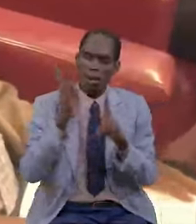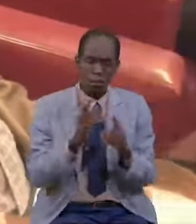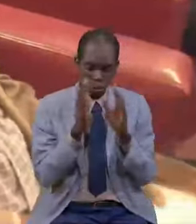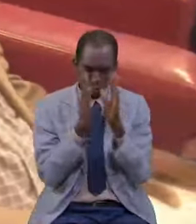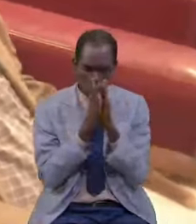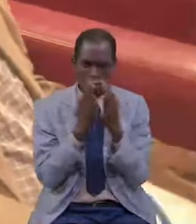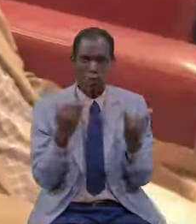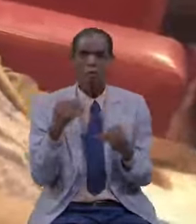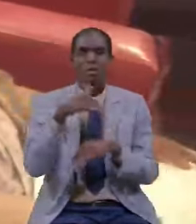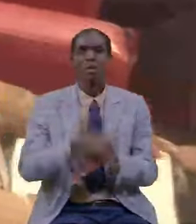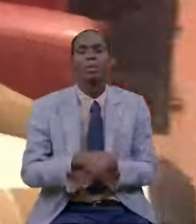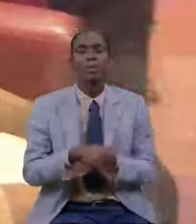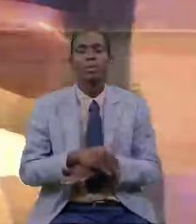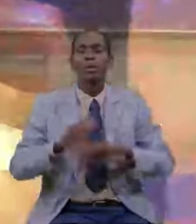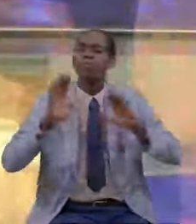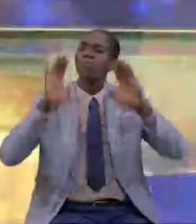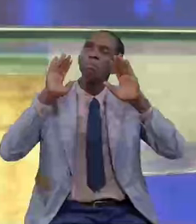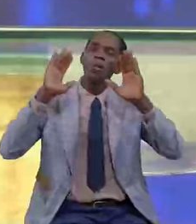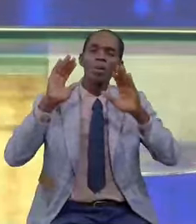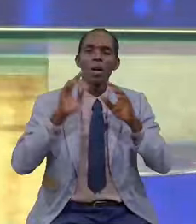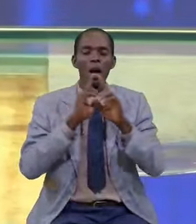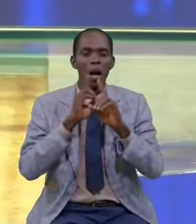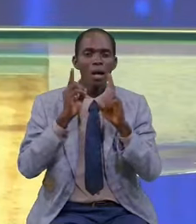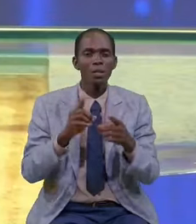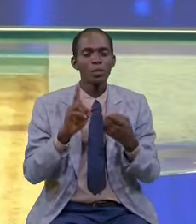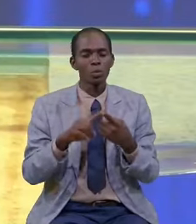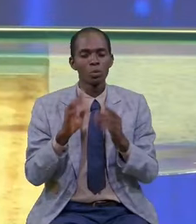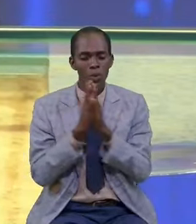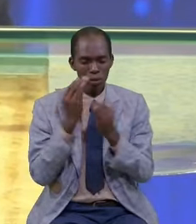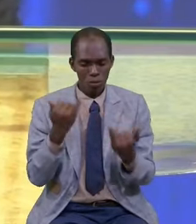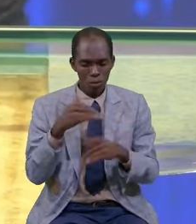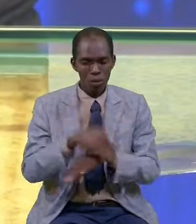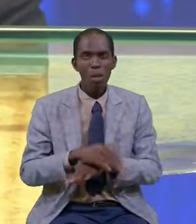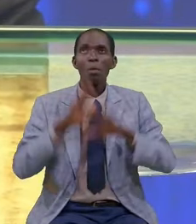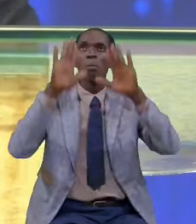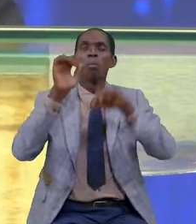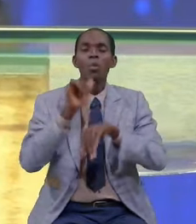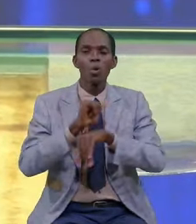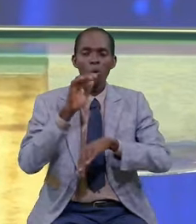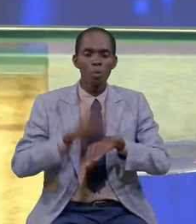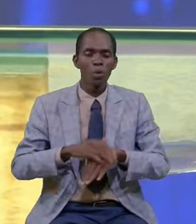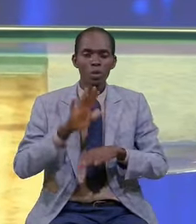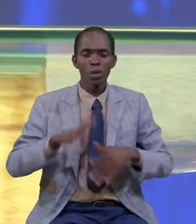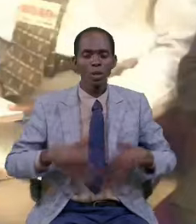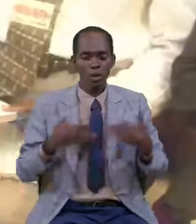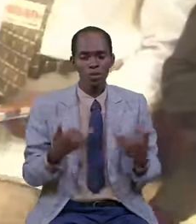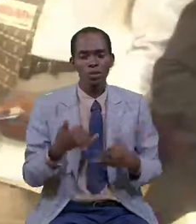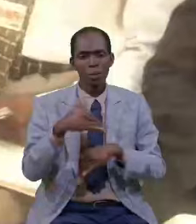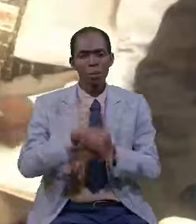soir. De merveilleuses réponses ce soir, des miracles sur vous ce soir.